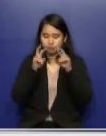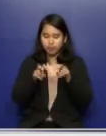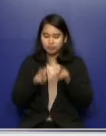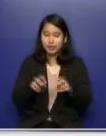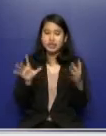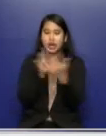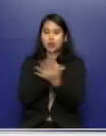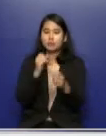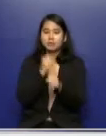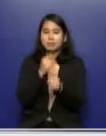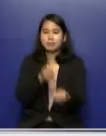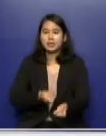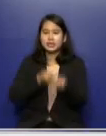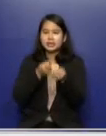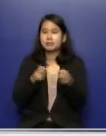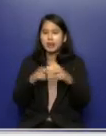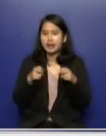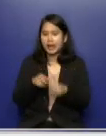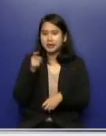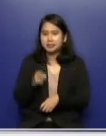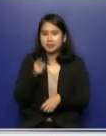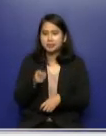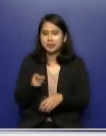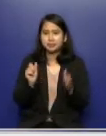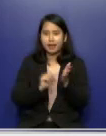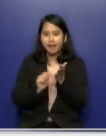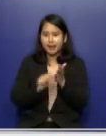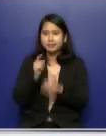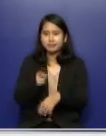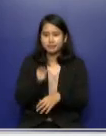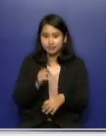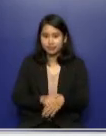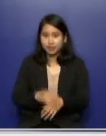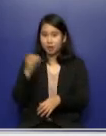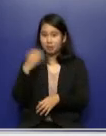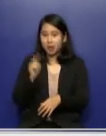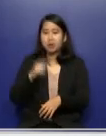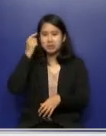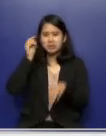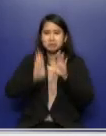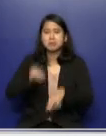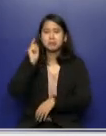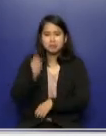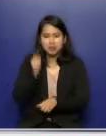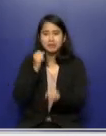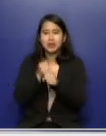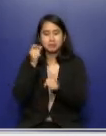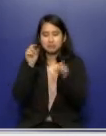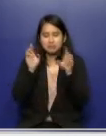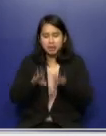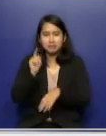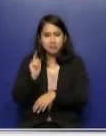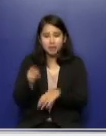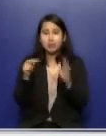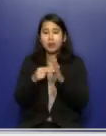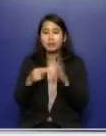ตรต่อไปเราก็ต้องแก้ปัญหาเดิมๆไปนะครับที่ท่านบอกว่าคิดแบบเดิมทำแบบเดิมก็คือว่าท่านก็ต้